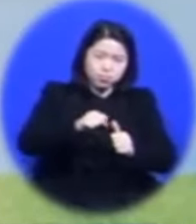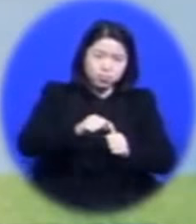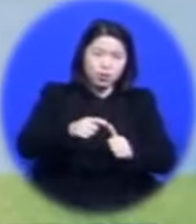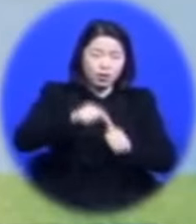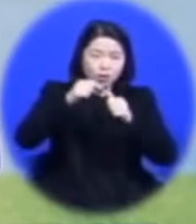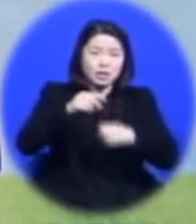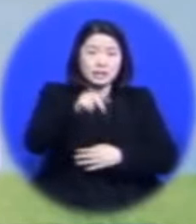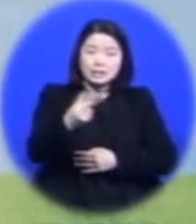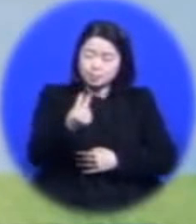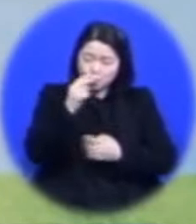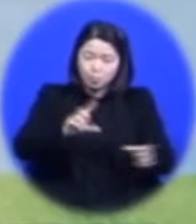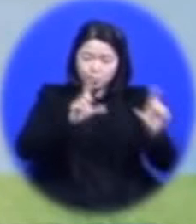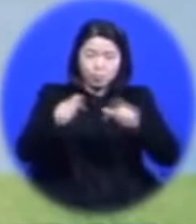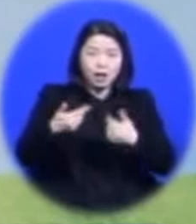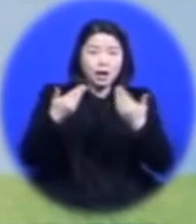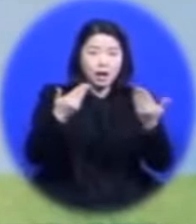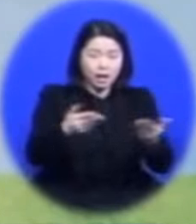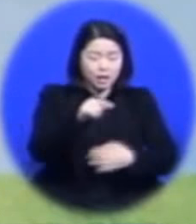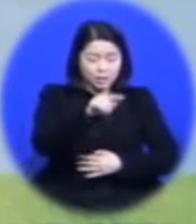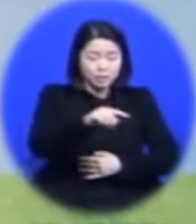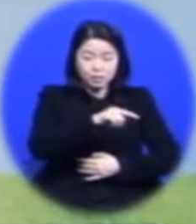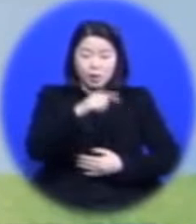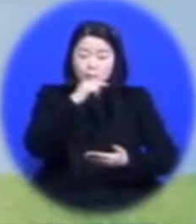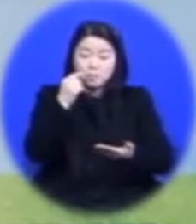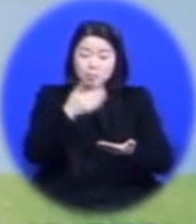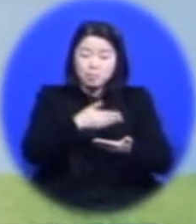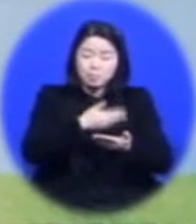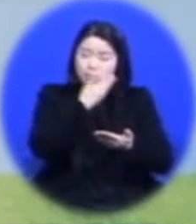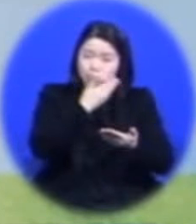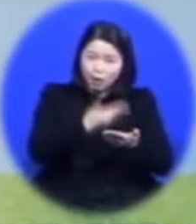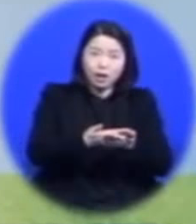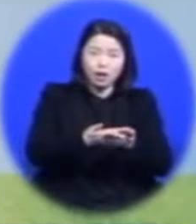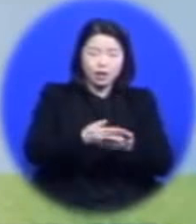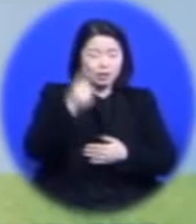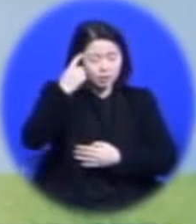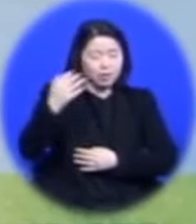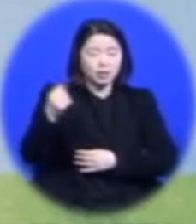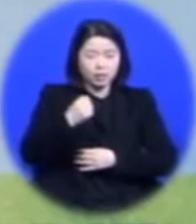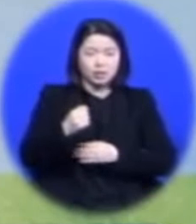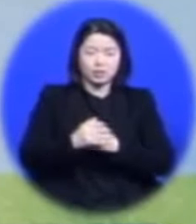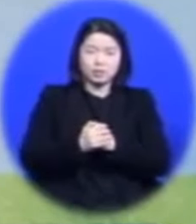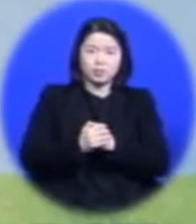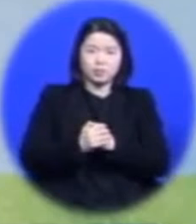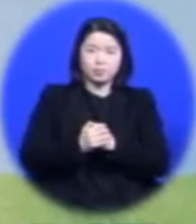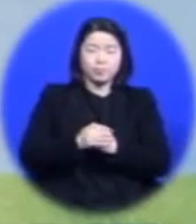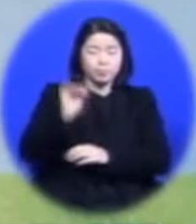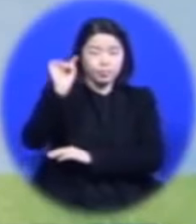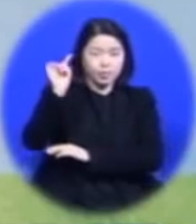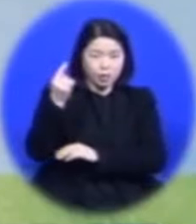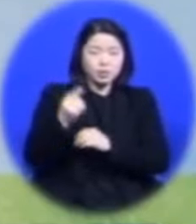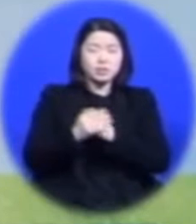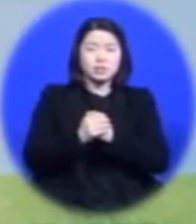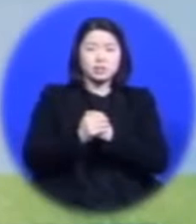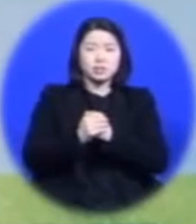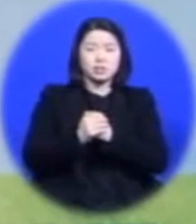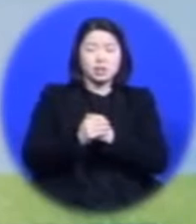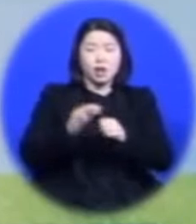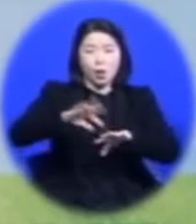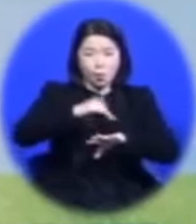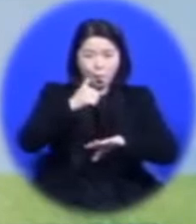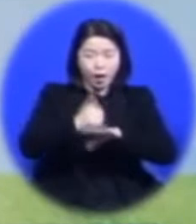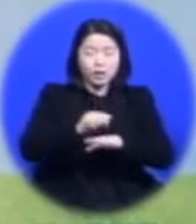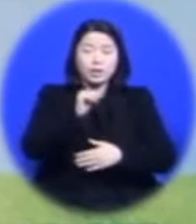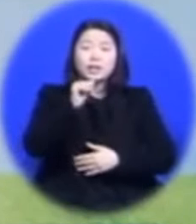살려주며 그들의 피를 귀중히 하게 여긴다 다윗은 왕은